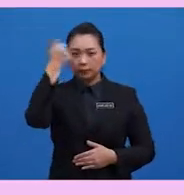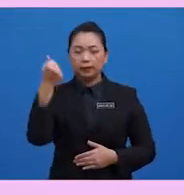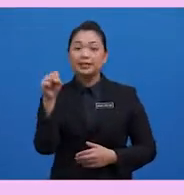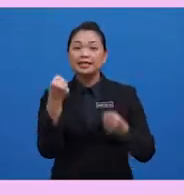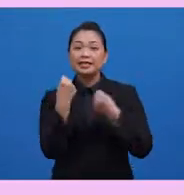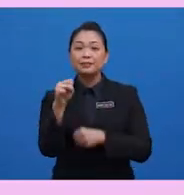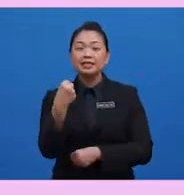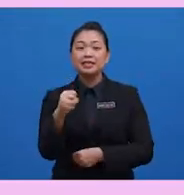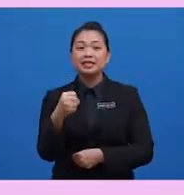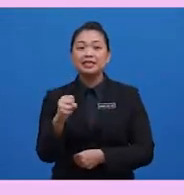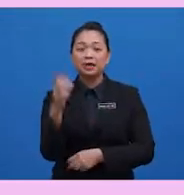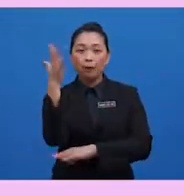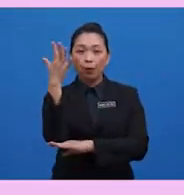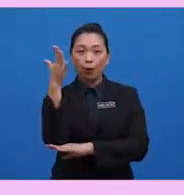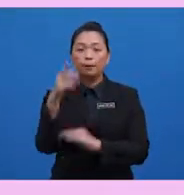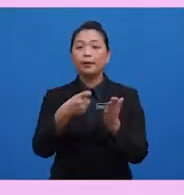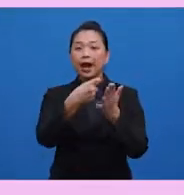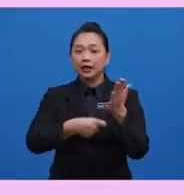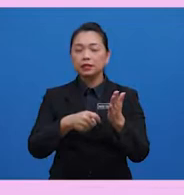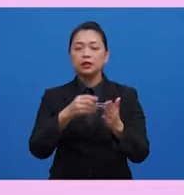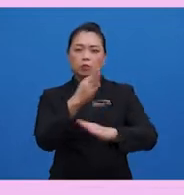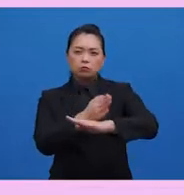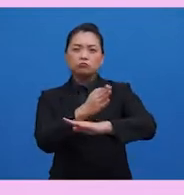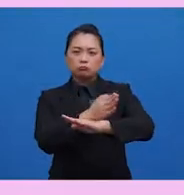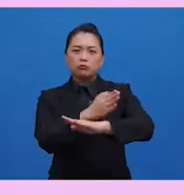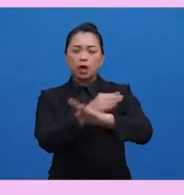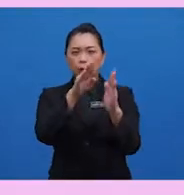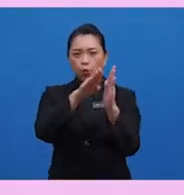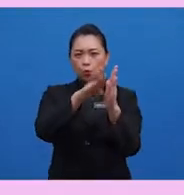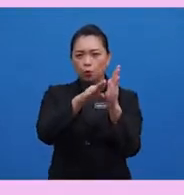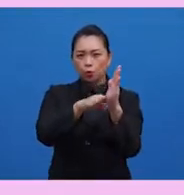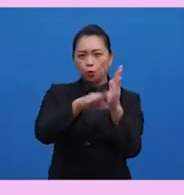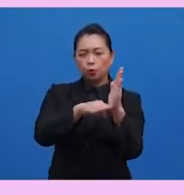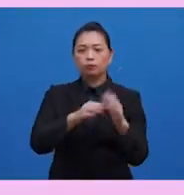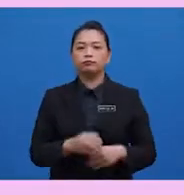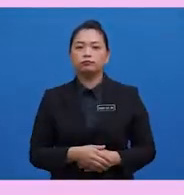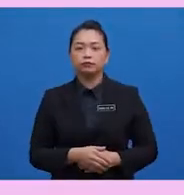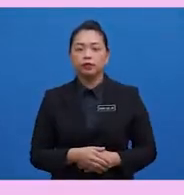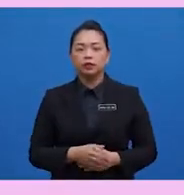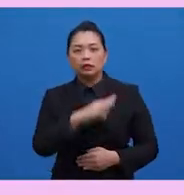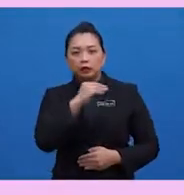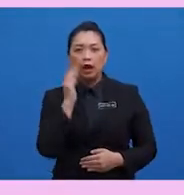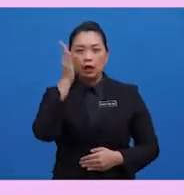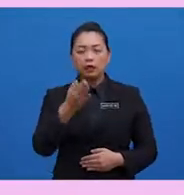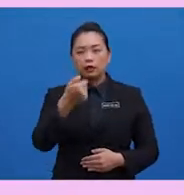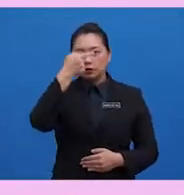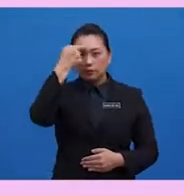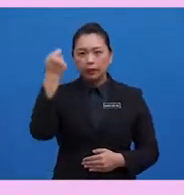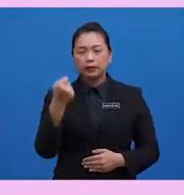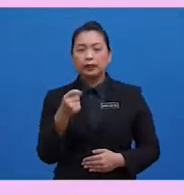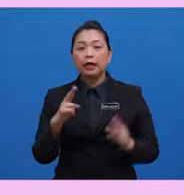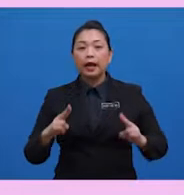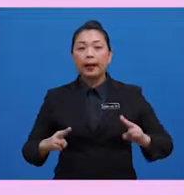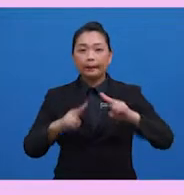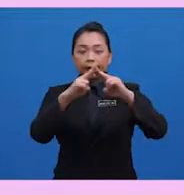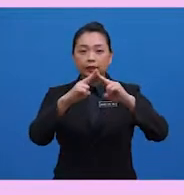spesies pokok yang berharga semakin berkurangan. Pembalakan yang tidak terkawal akan menyebabkan habitat dan hidupan